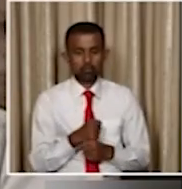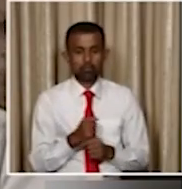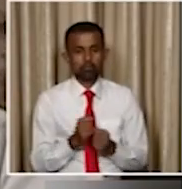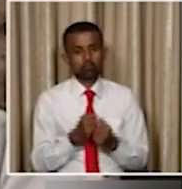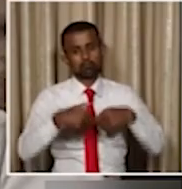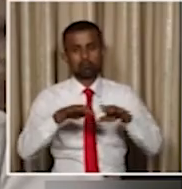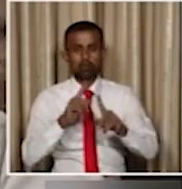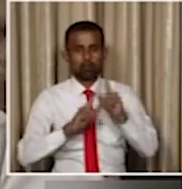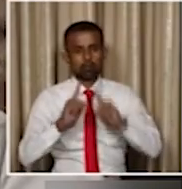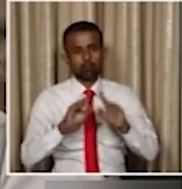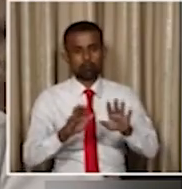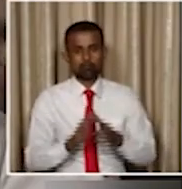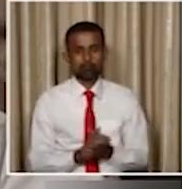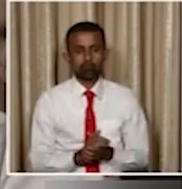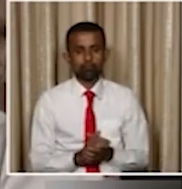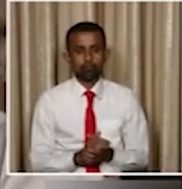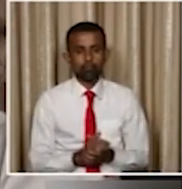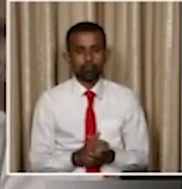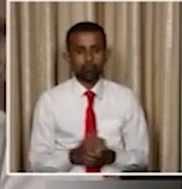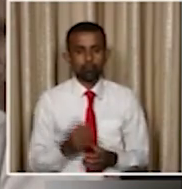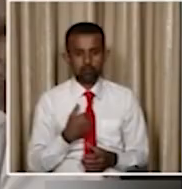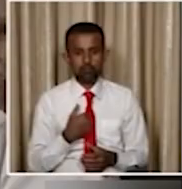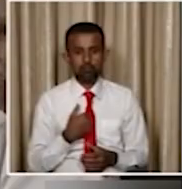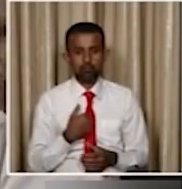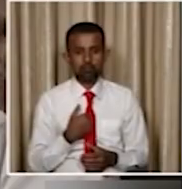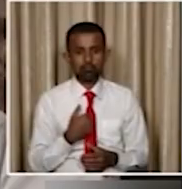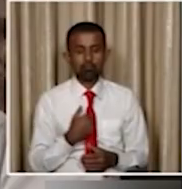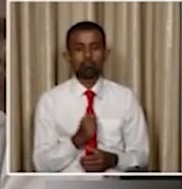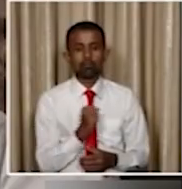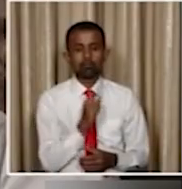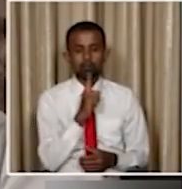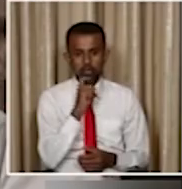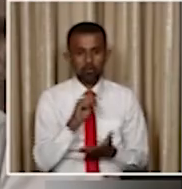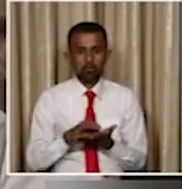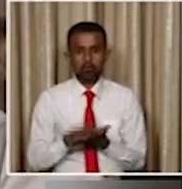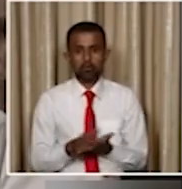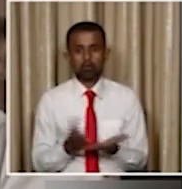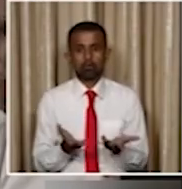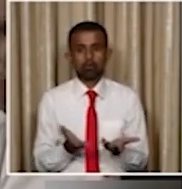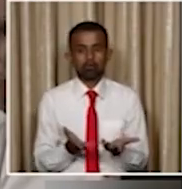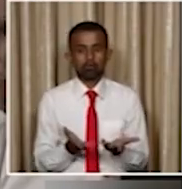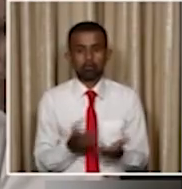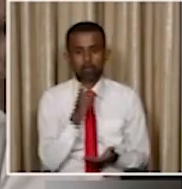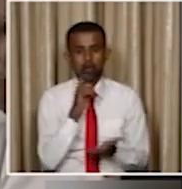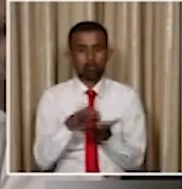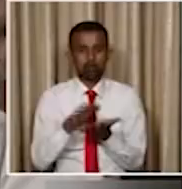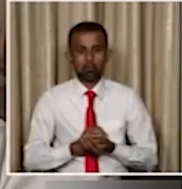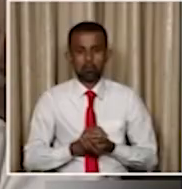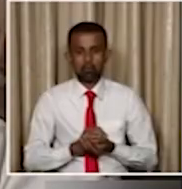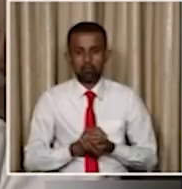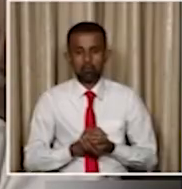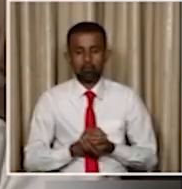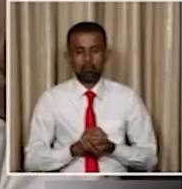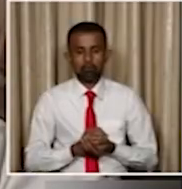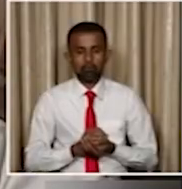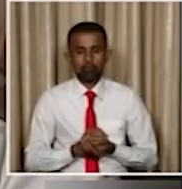ගැන කතා කරයි. ඒත් මම මොනවද කියන්නේ ඒක වැරදි කියලා මේ අයට නඩු තීන්දුවක් තිබුණාම. ඉතින් මේ නඩු තීන්දුව නේකොල්ල ආරක්ෂා කරන්න.